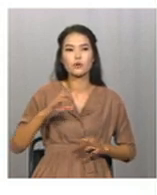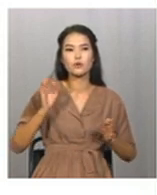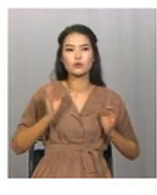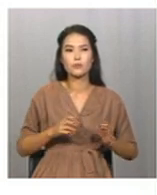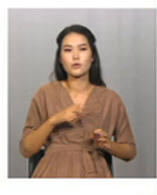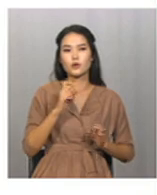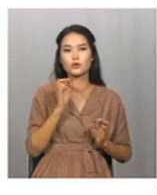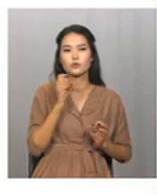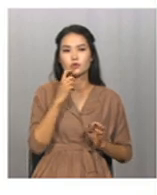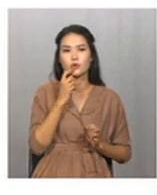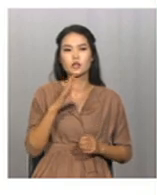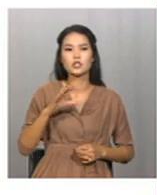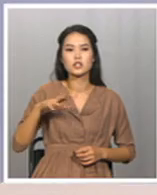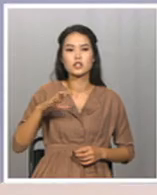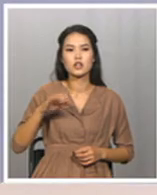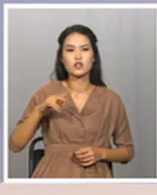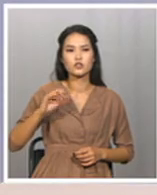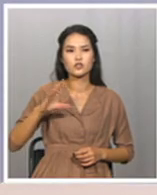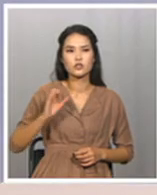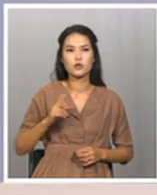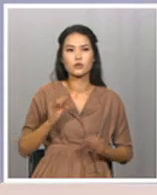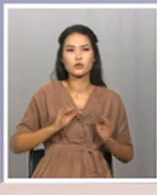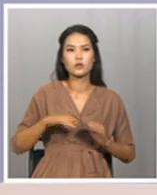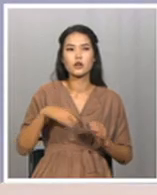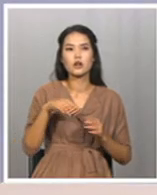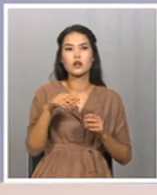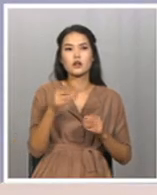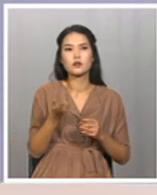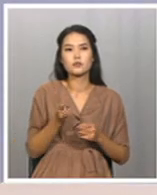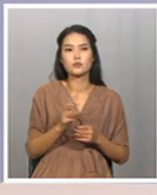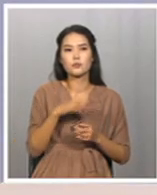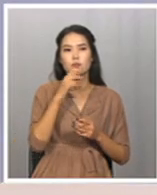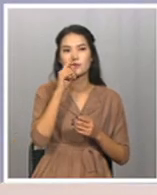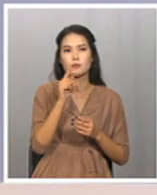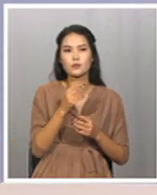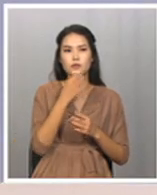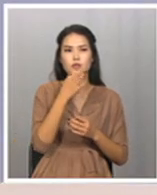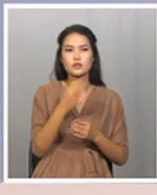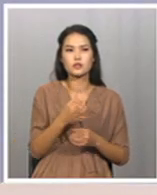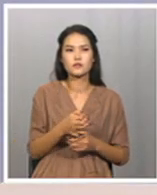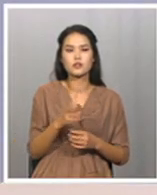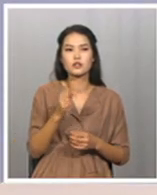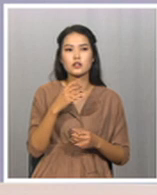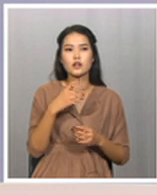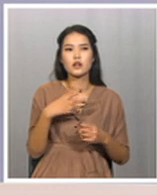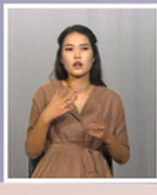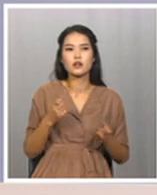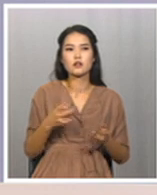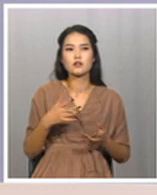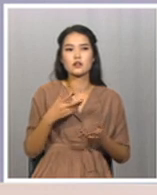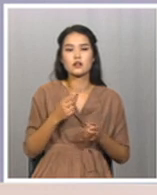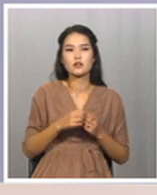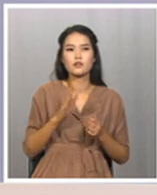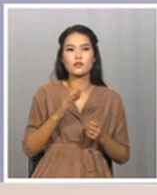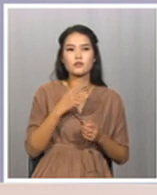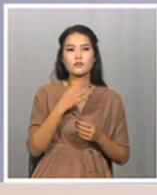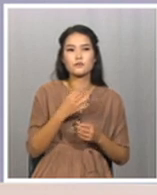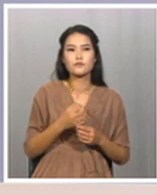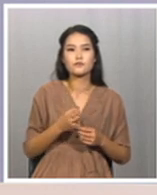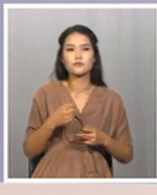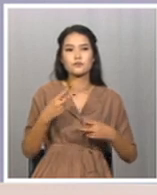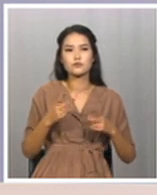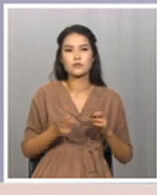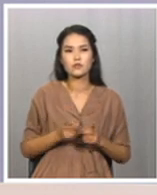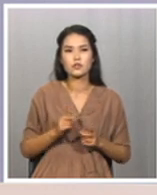сложных синтаксических конструкциях. Прием «Вопросы-ответы». Вопросы помогут вам вспомнить детали из произведения,